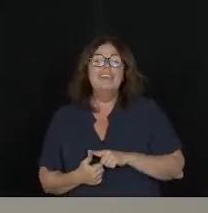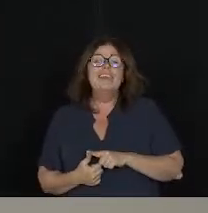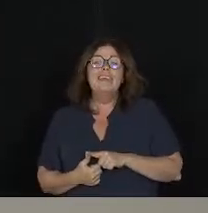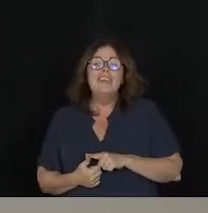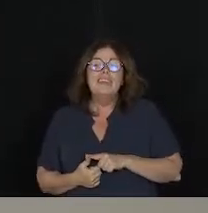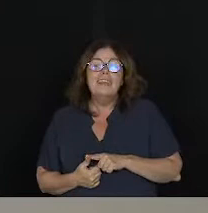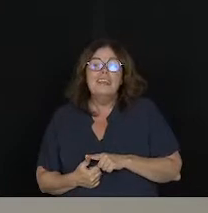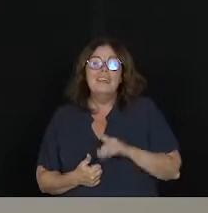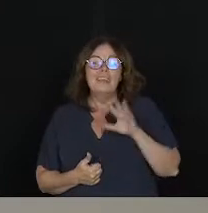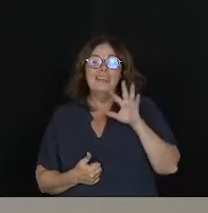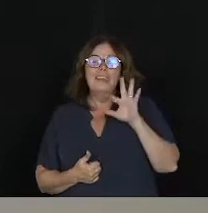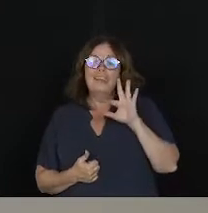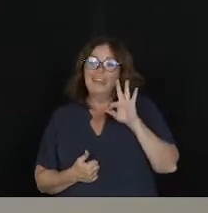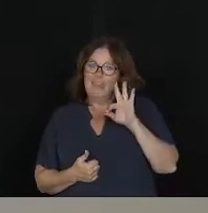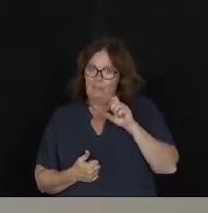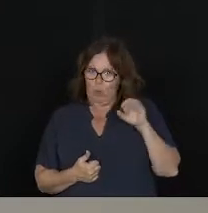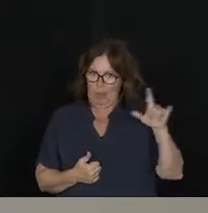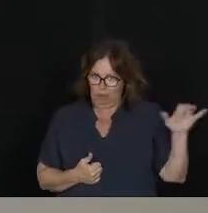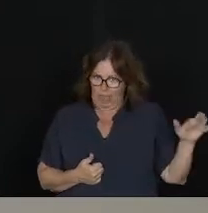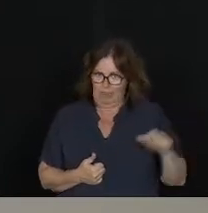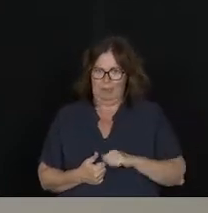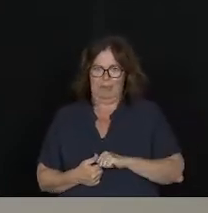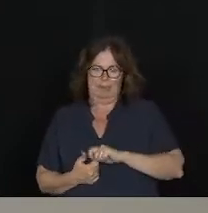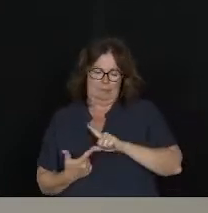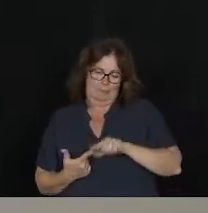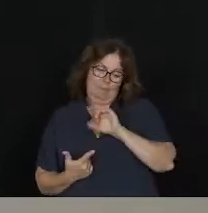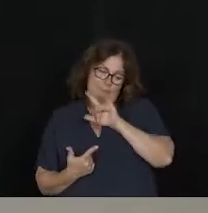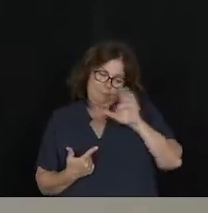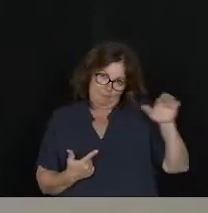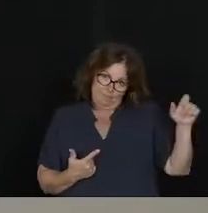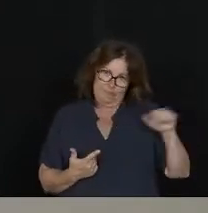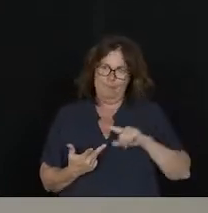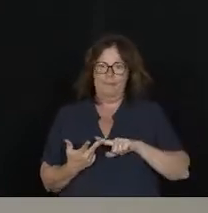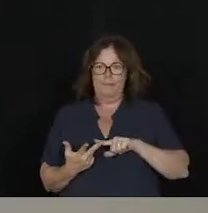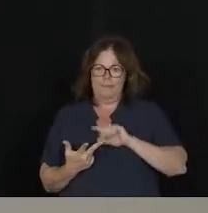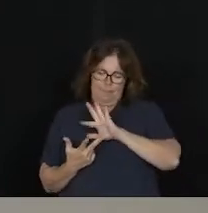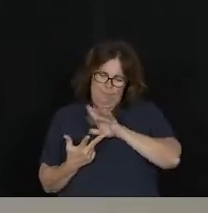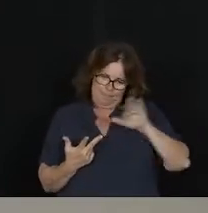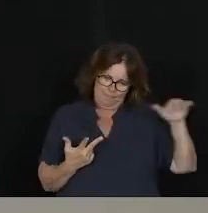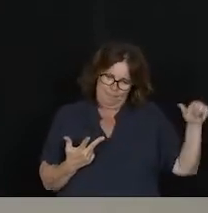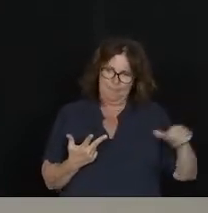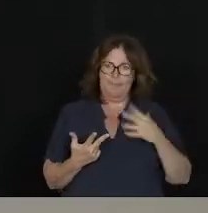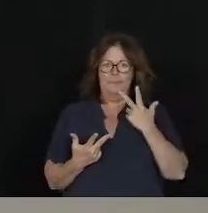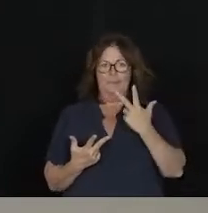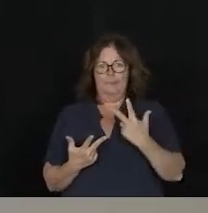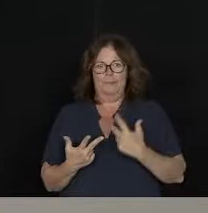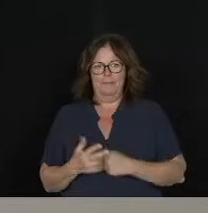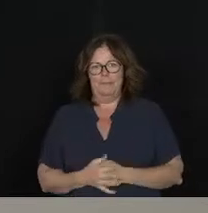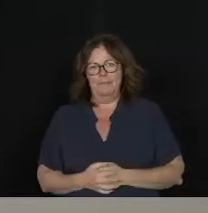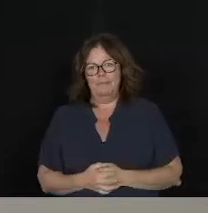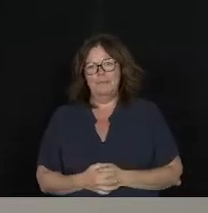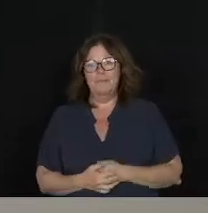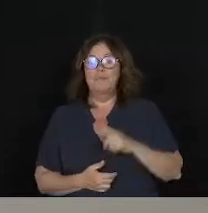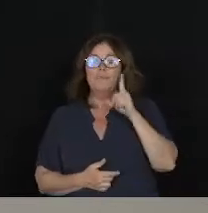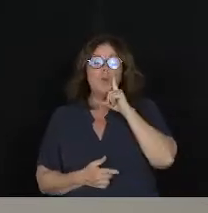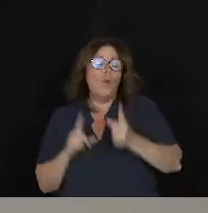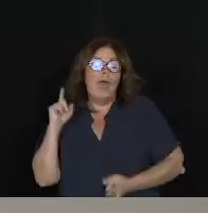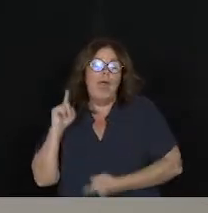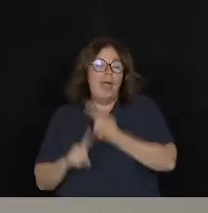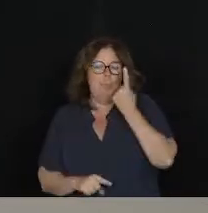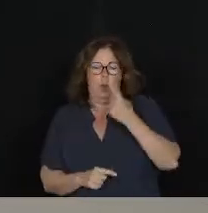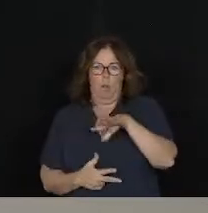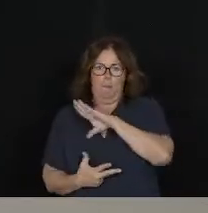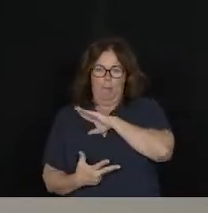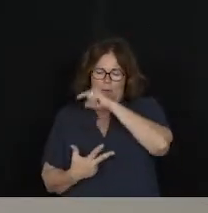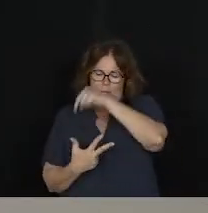c'est Erich von Manstein, c'est Hans Guderian et c'est Erwin Rommel. Pourquoi ils sont importants ? Ils sont importants d'abord parce que ce sont des hommes